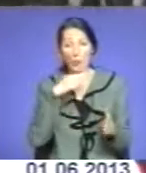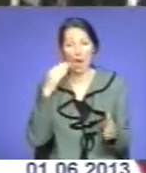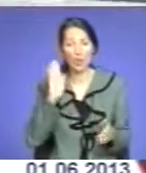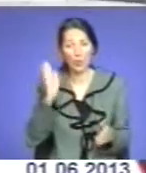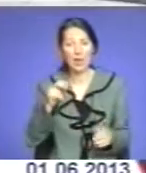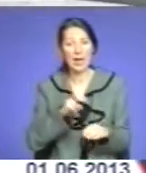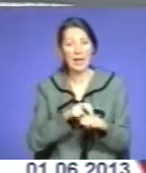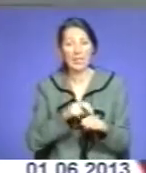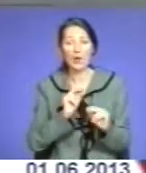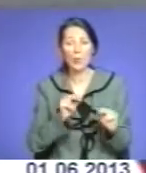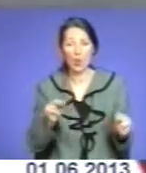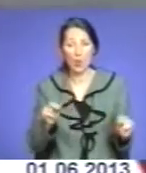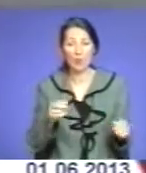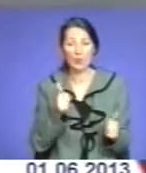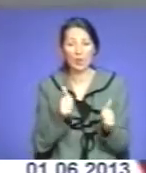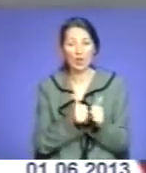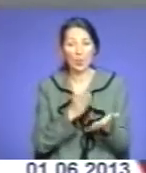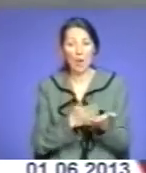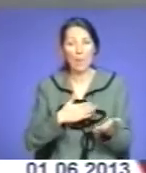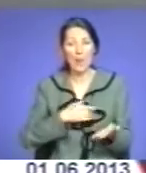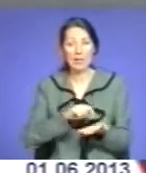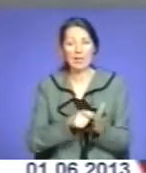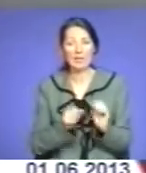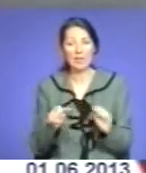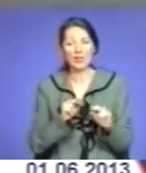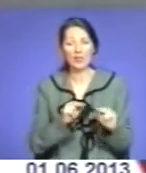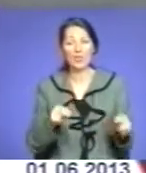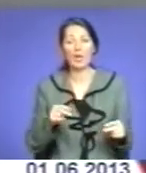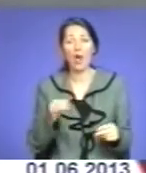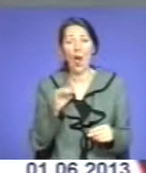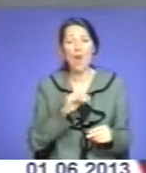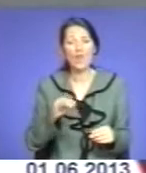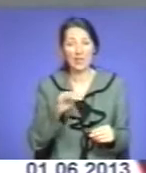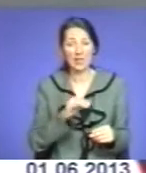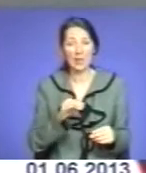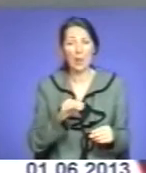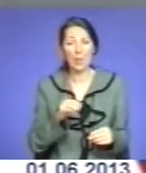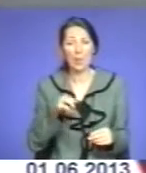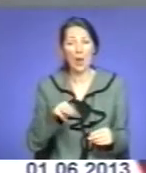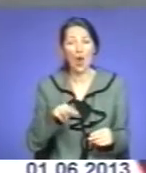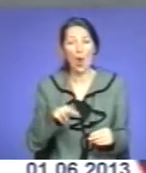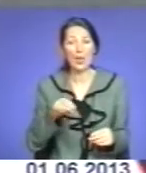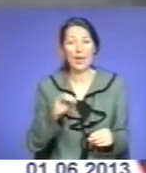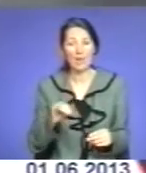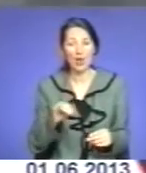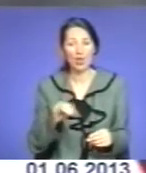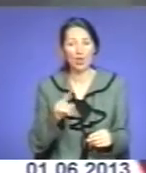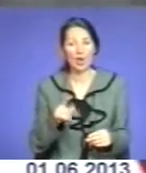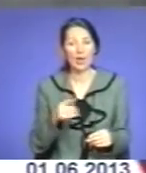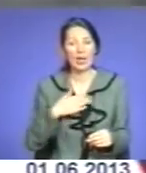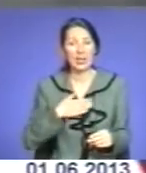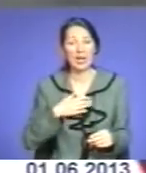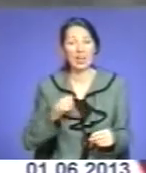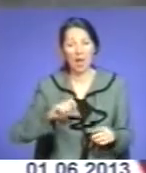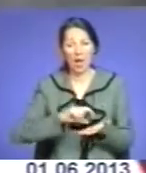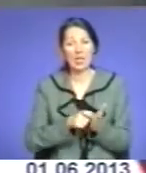педагогів. Авторитетом є мій класний керівник, вчитель фізики Микола Іванович. Ну, він запам'ятався мені, ну, наш клас був